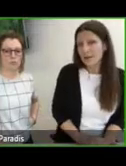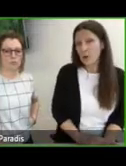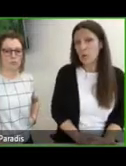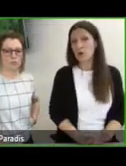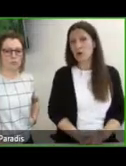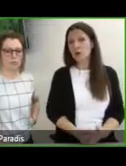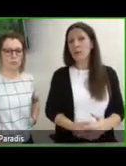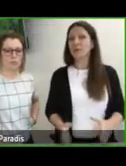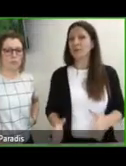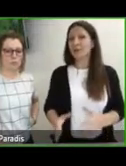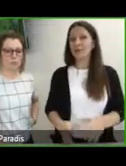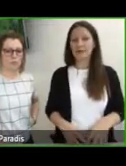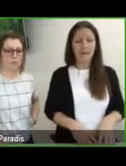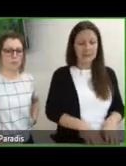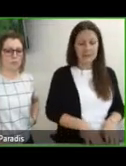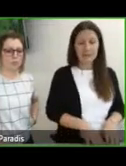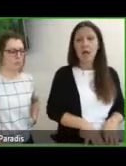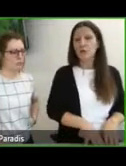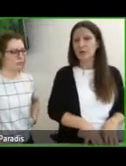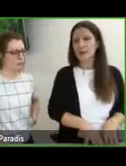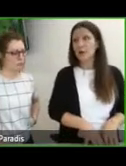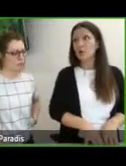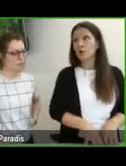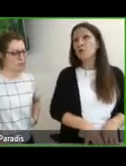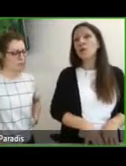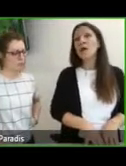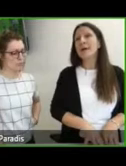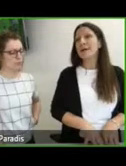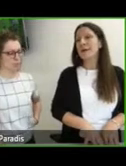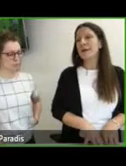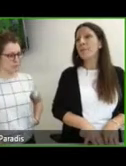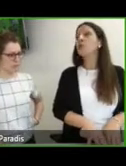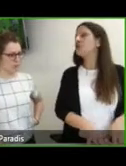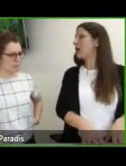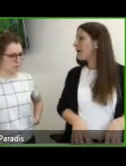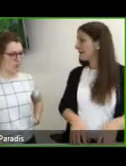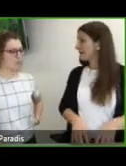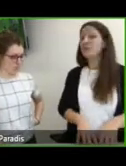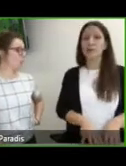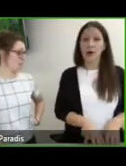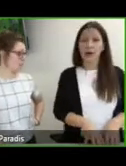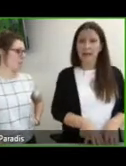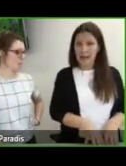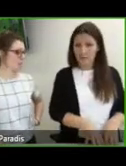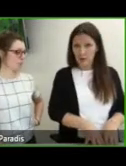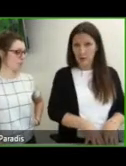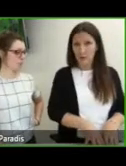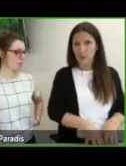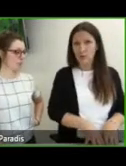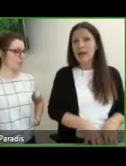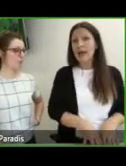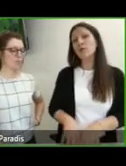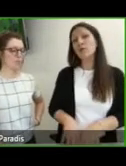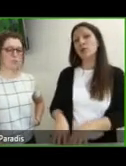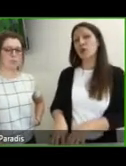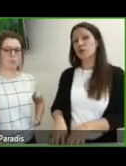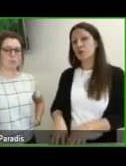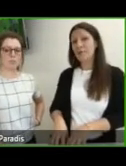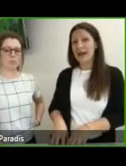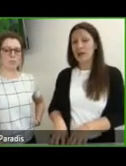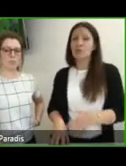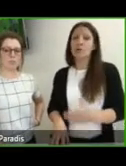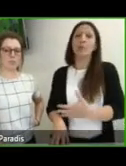parce qu'aujourd'hui, on s'entend qu'on est passé d'une époque où peu de gens étaient diffuseurs et créateurs de contenu, et